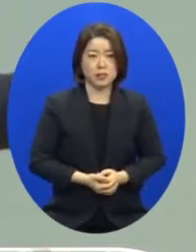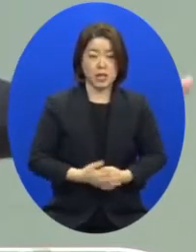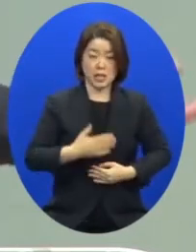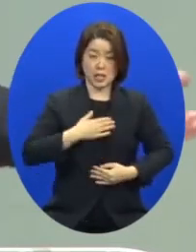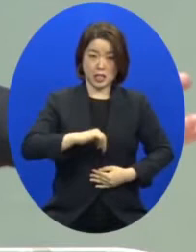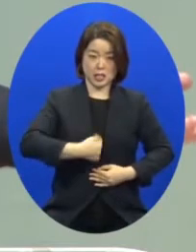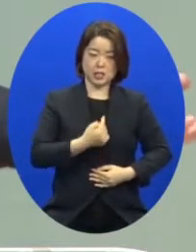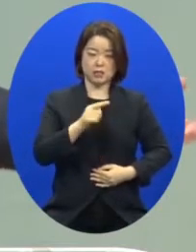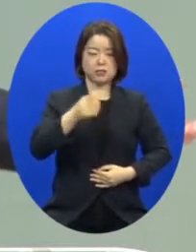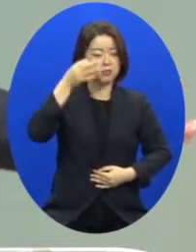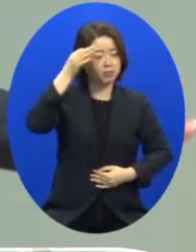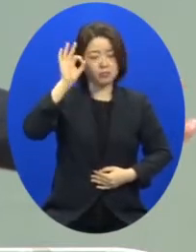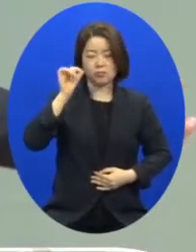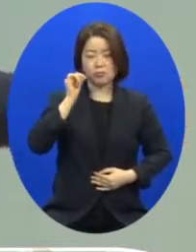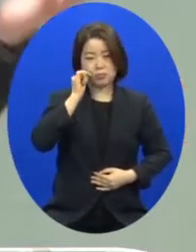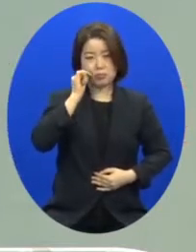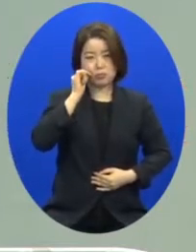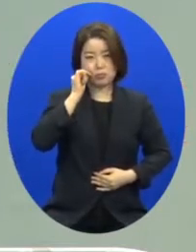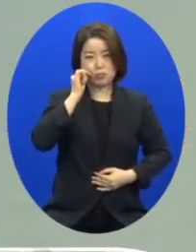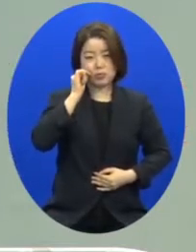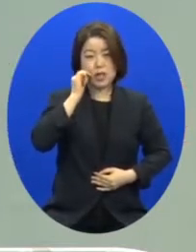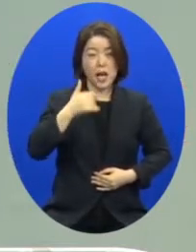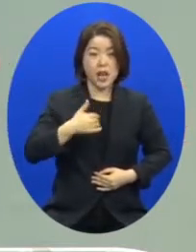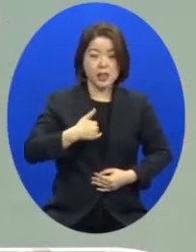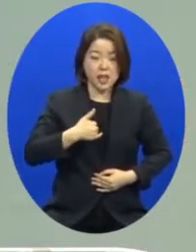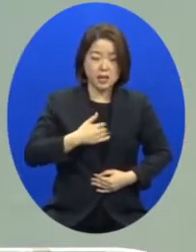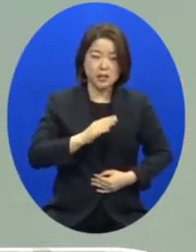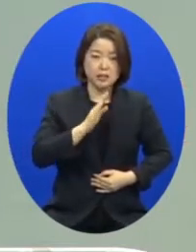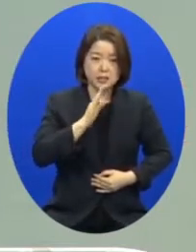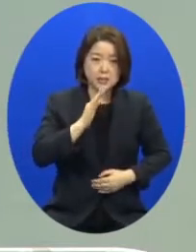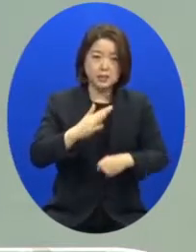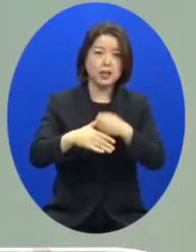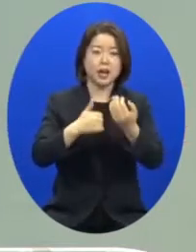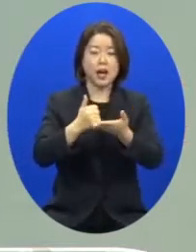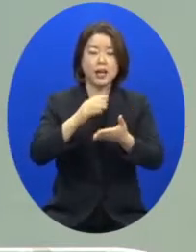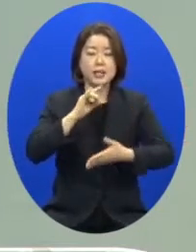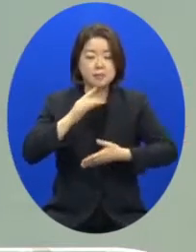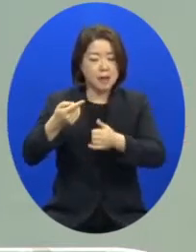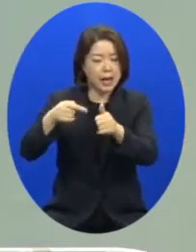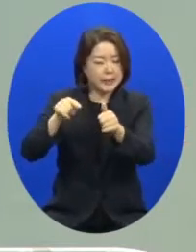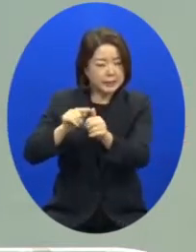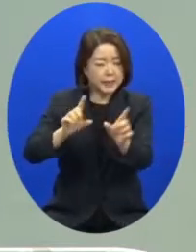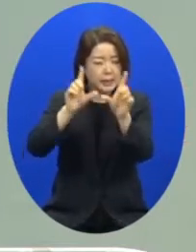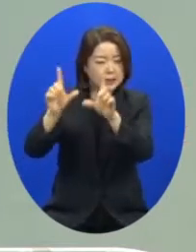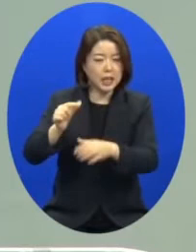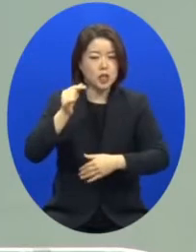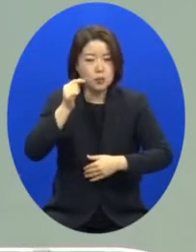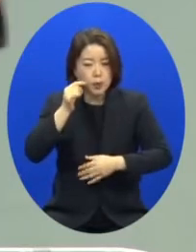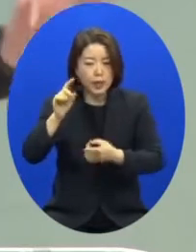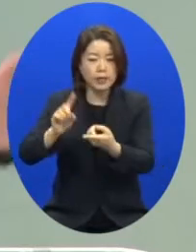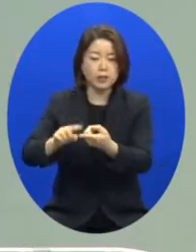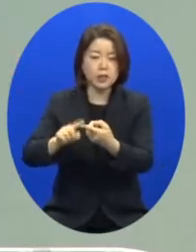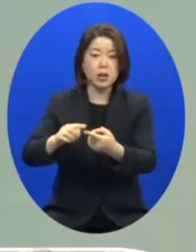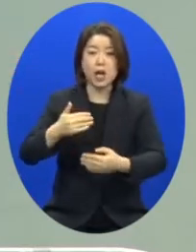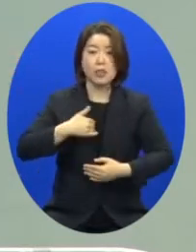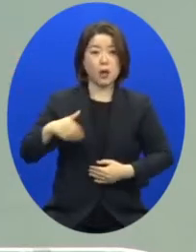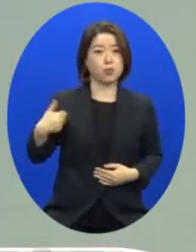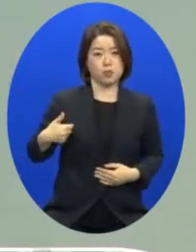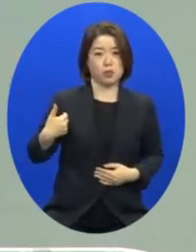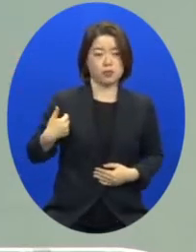저 자신이 그걸 깨닫지 못했어요 내가 진짜 하나님을 하나님만 의지하고 살지 못하고 있다는 것을 저 자신이